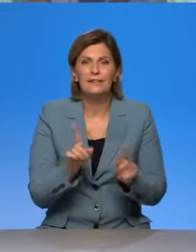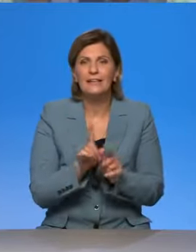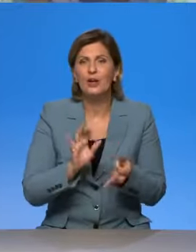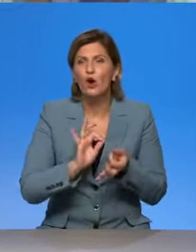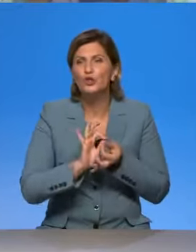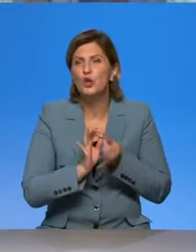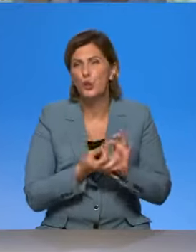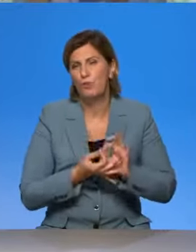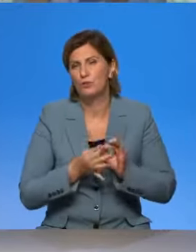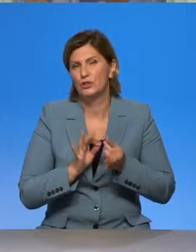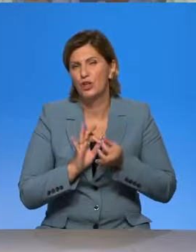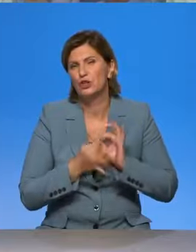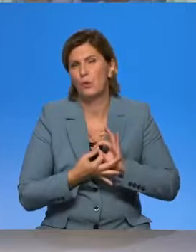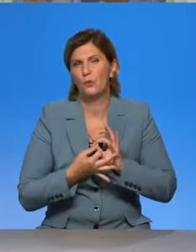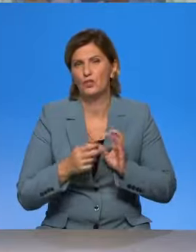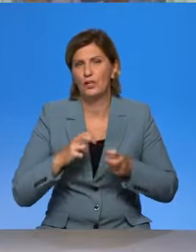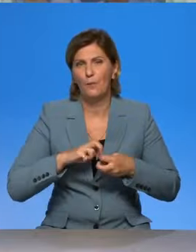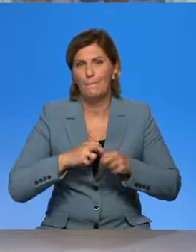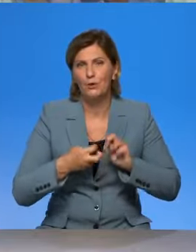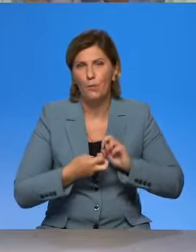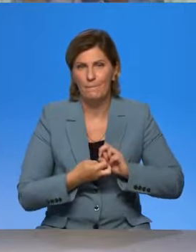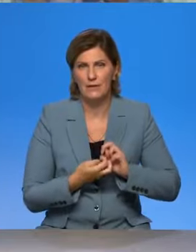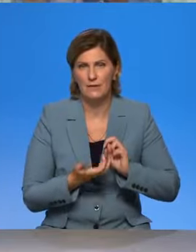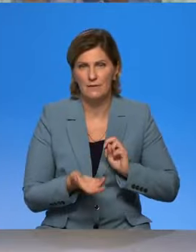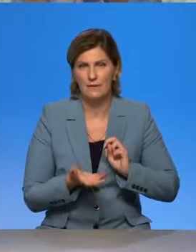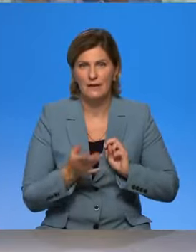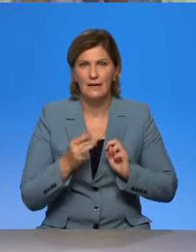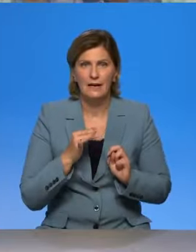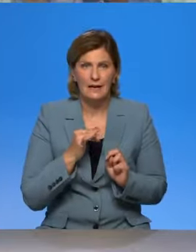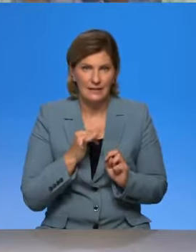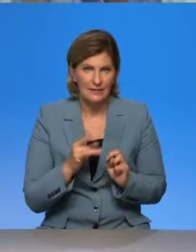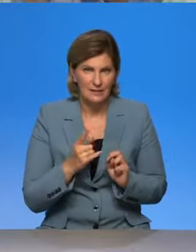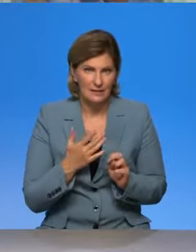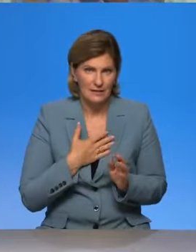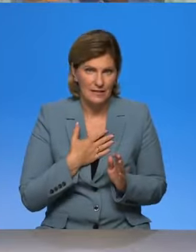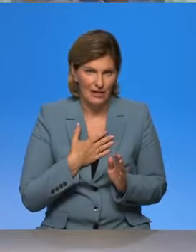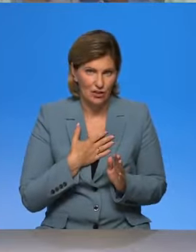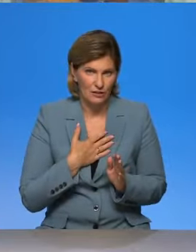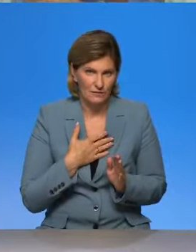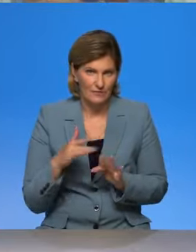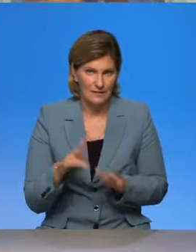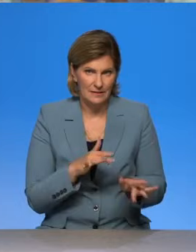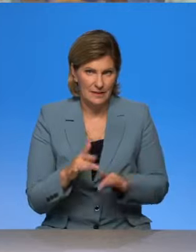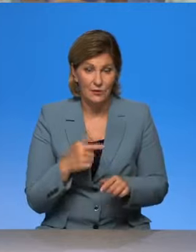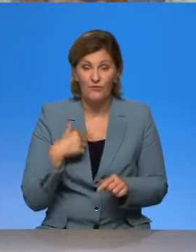сложных проблем, издержек из нашего функционирования. То есть все, что мы делаем, мы